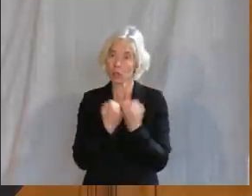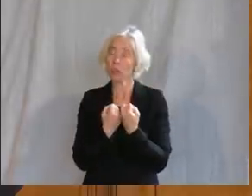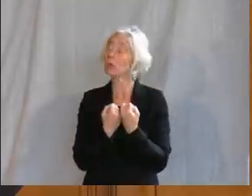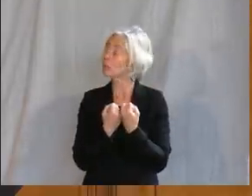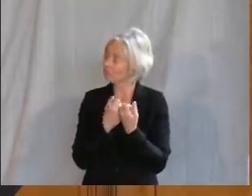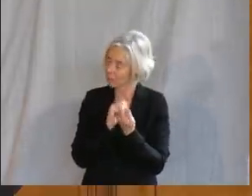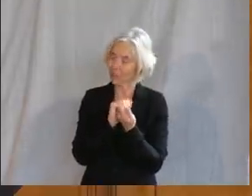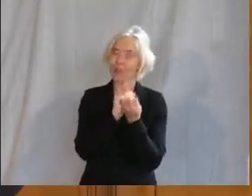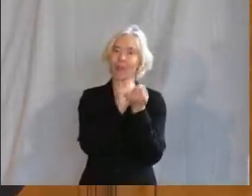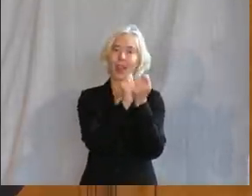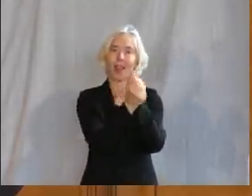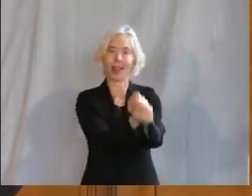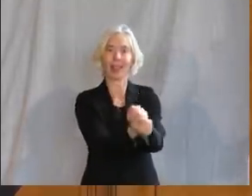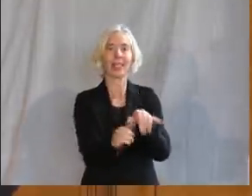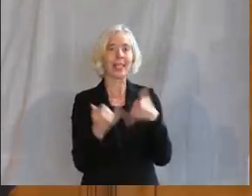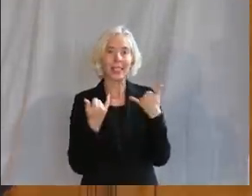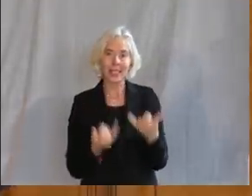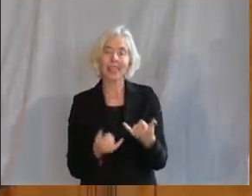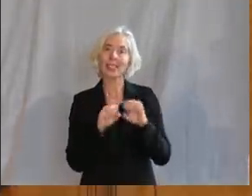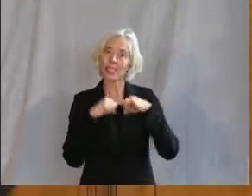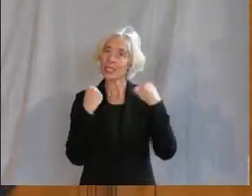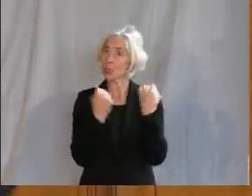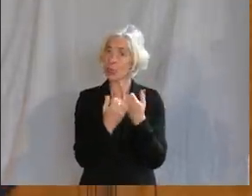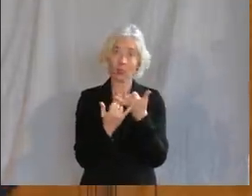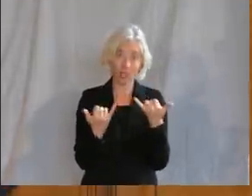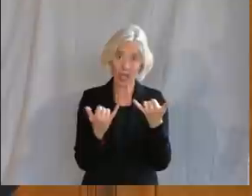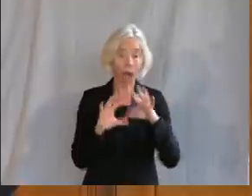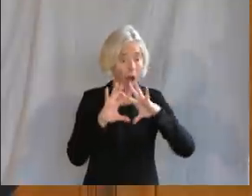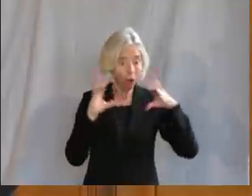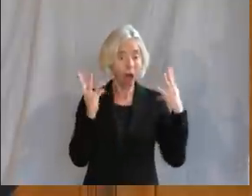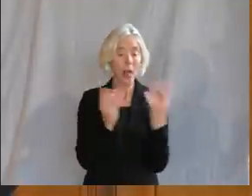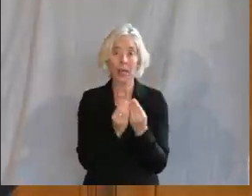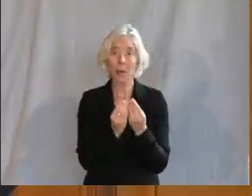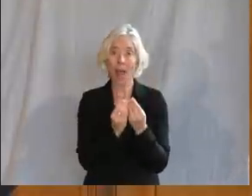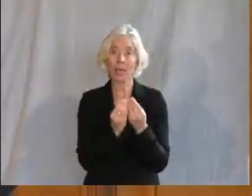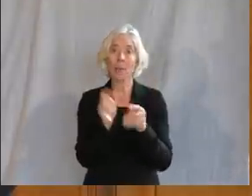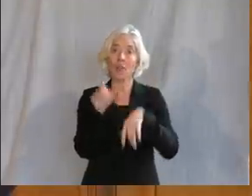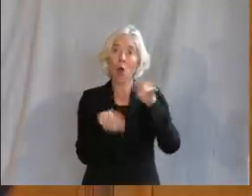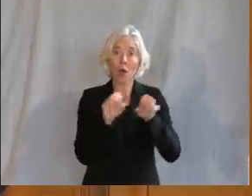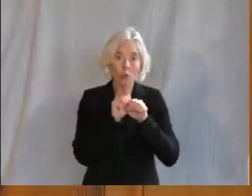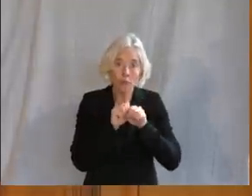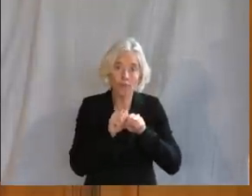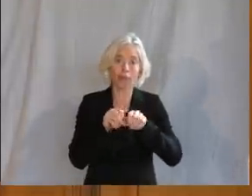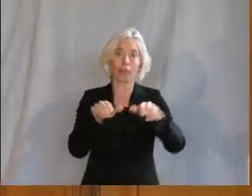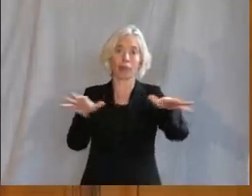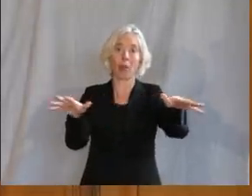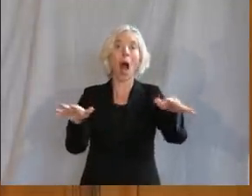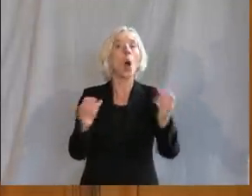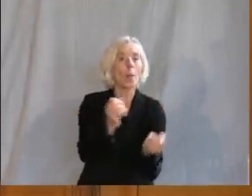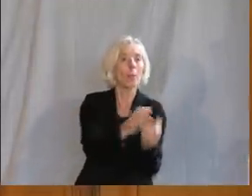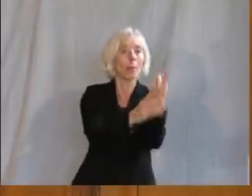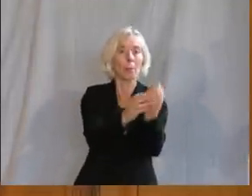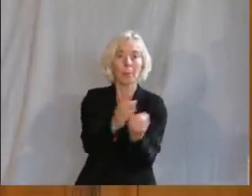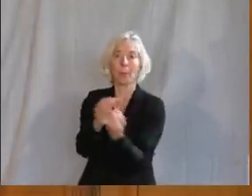ein deutliches Infektionsgeschehen in der Gesamtbevölkerung abläuft. Wir haben keine Hotspots, wir haben keine Cluster,